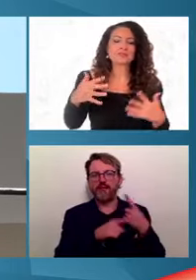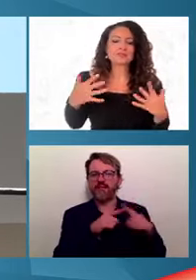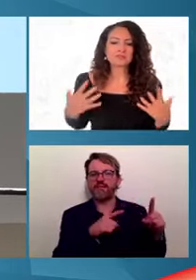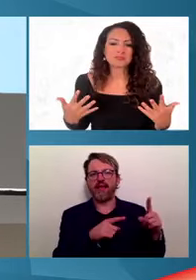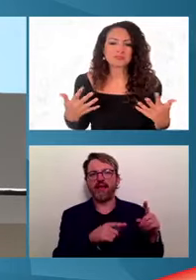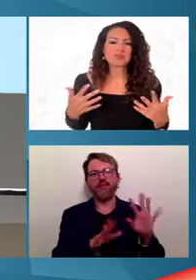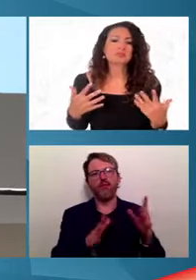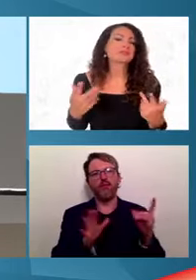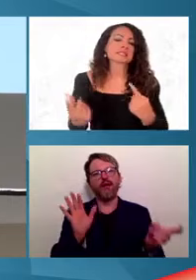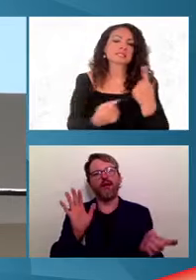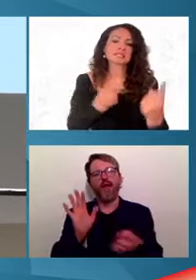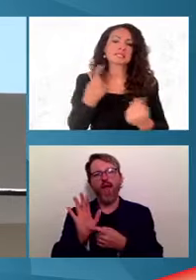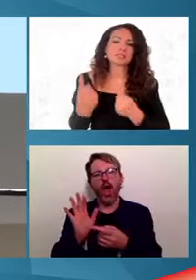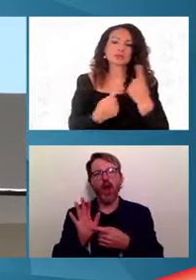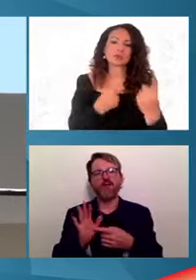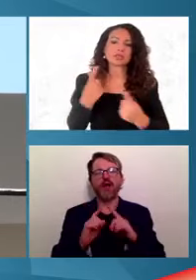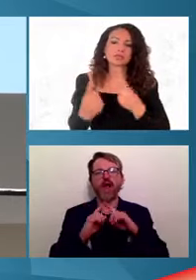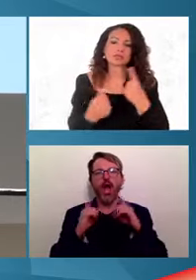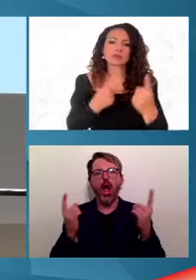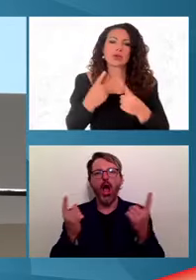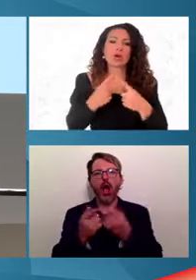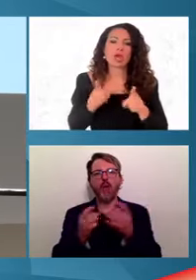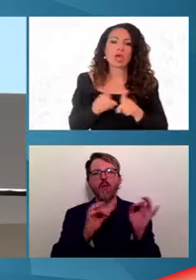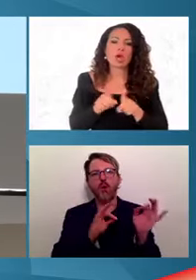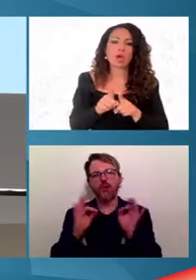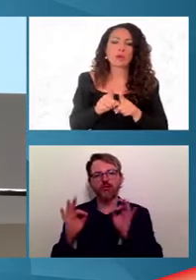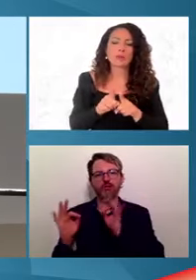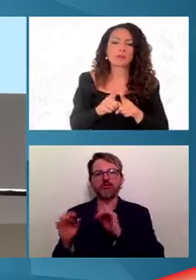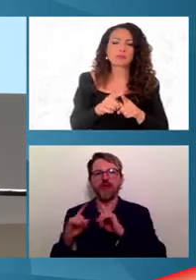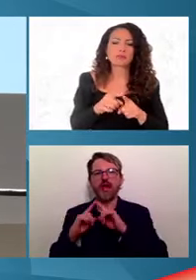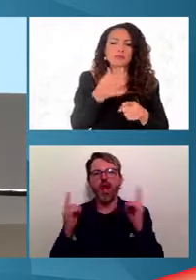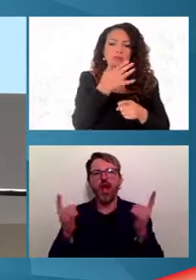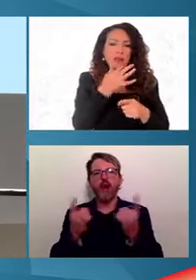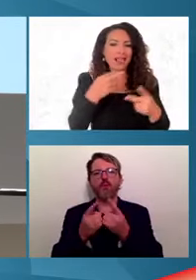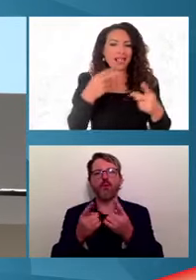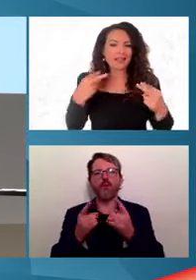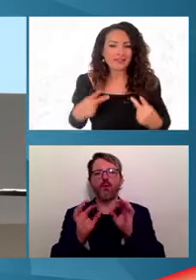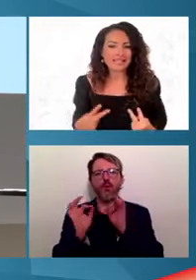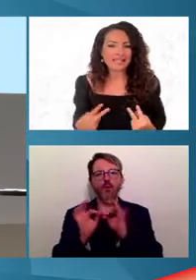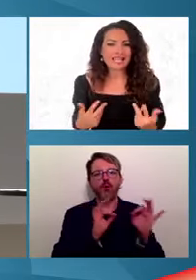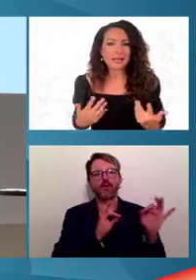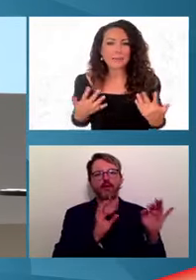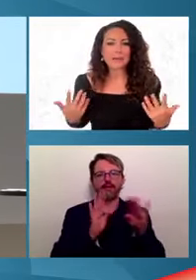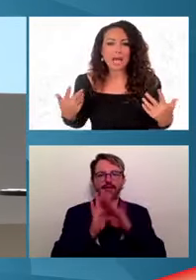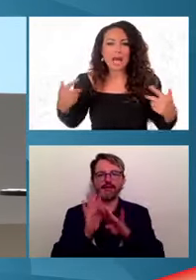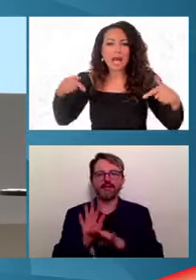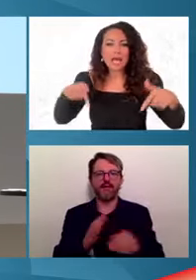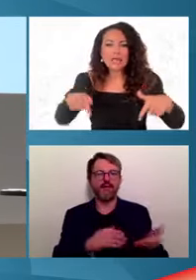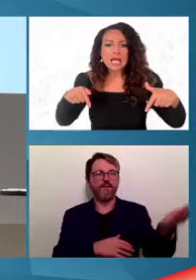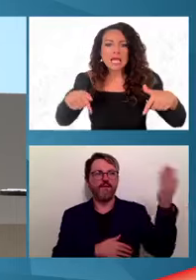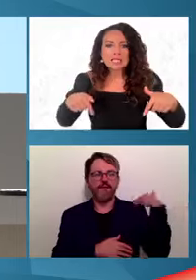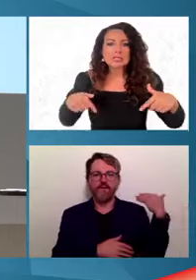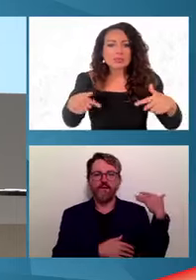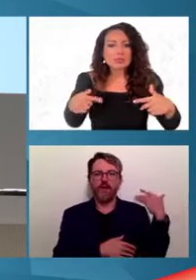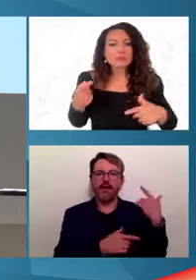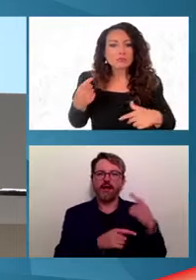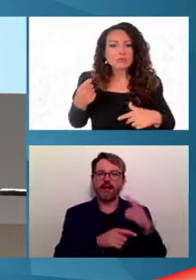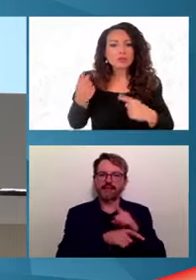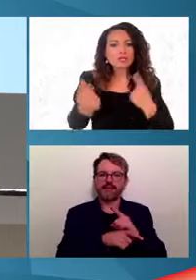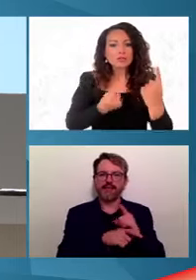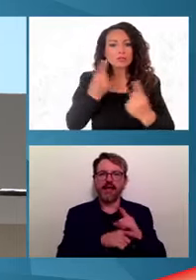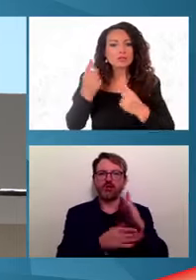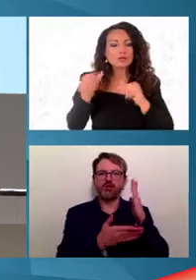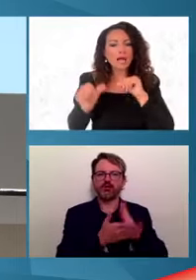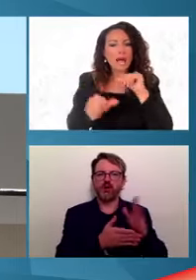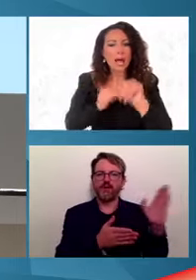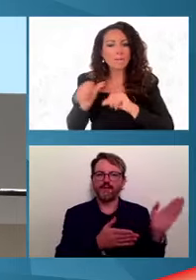Raumordnung, wissend, dass natürlich das Raumordnungsgesetz in der vorhergehenden Legislatur verabschiedet wurde,